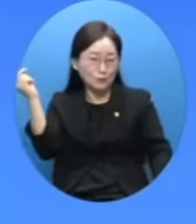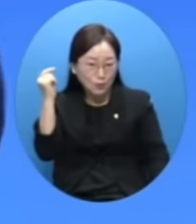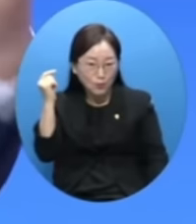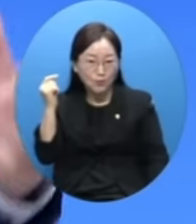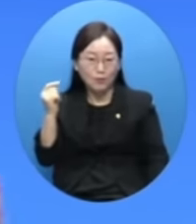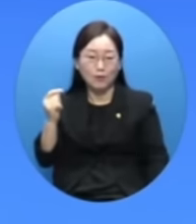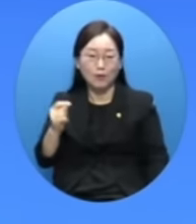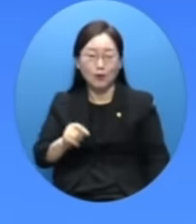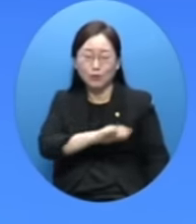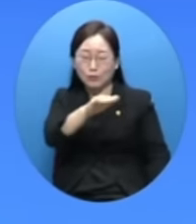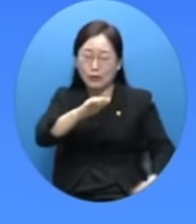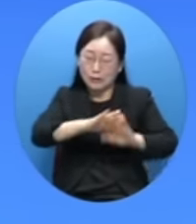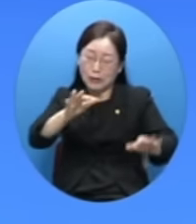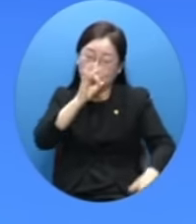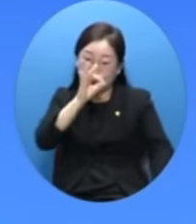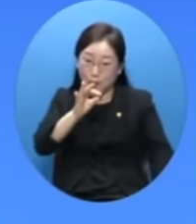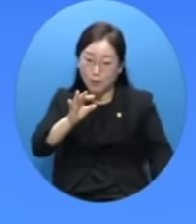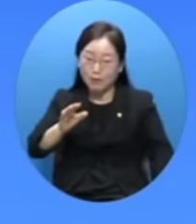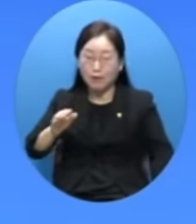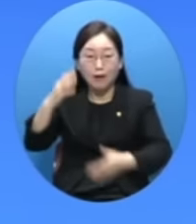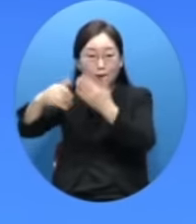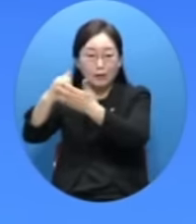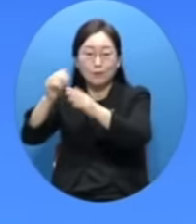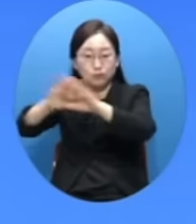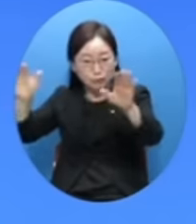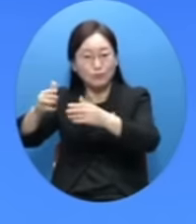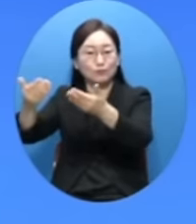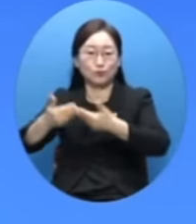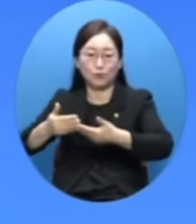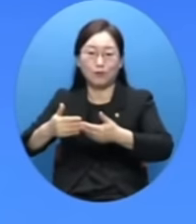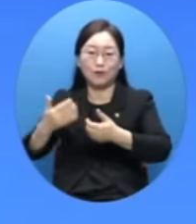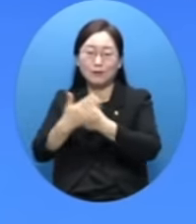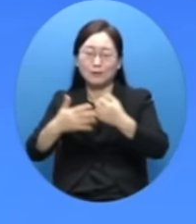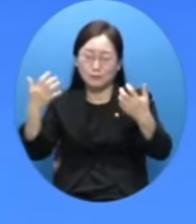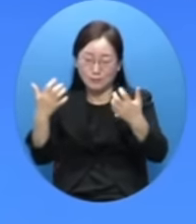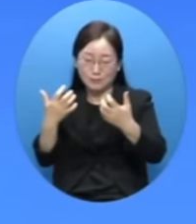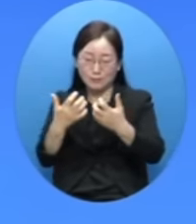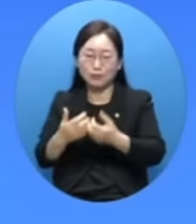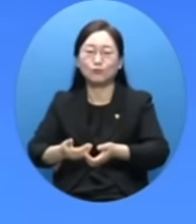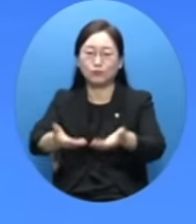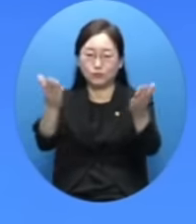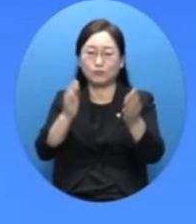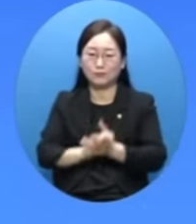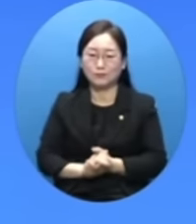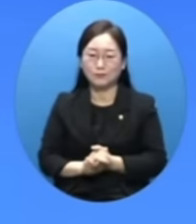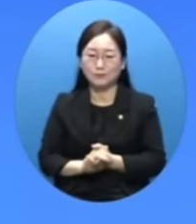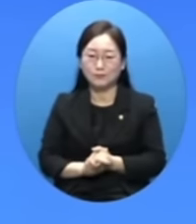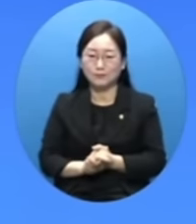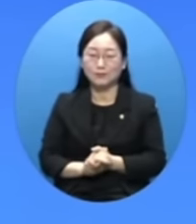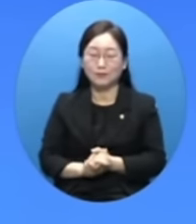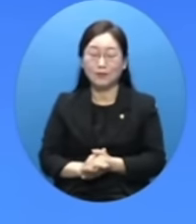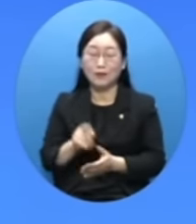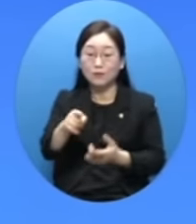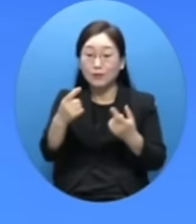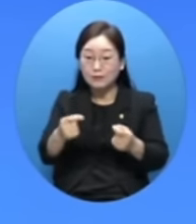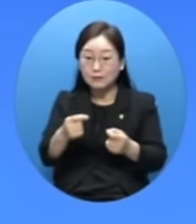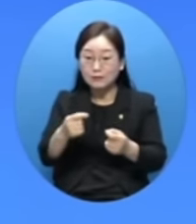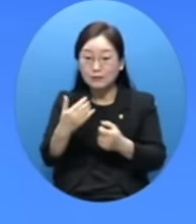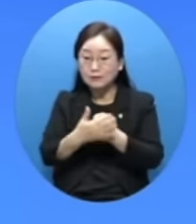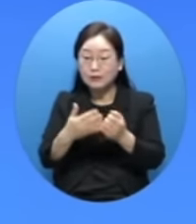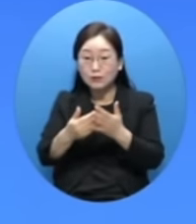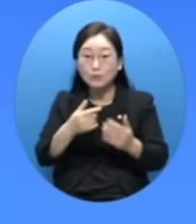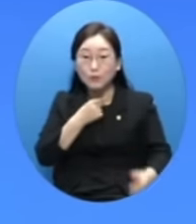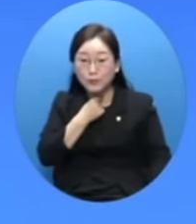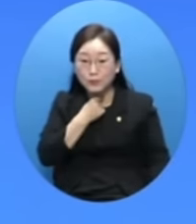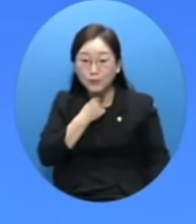우리가 해결하지 못하는 모든 문제를 해결해 주시고 주님의 은혜로 넘치게 채워 주실 것입니다. 그런데 이와 같은 은혜를 체험하기 위해서